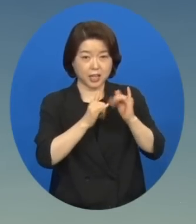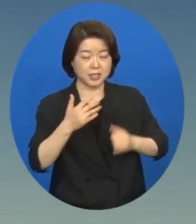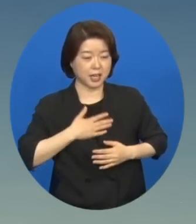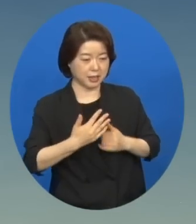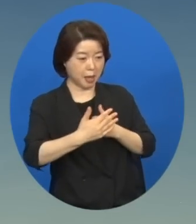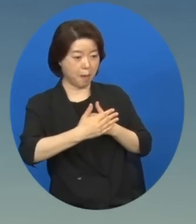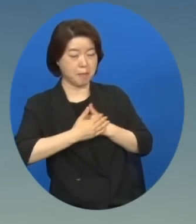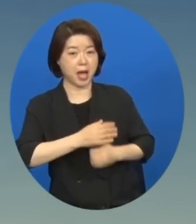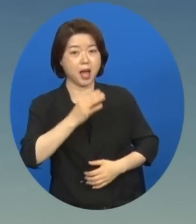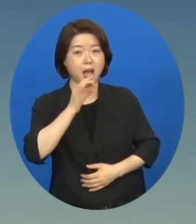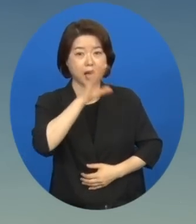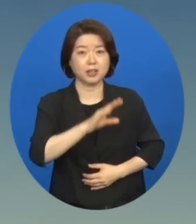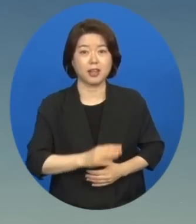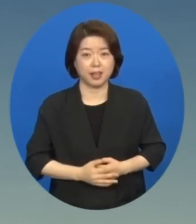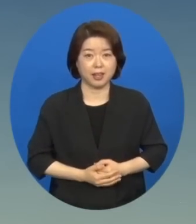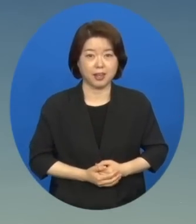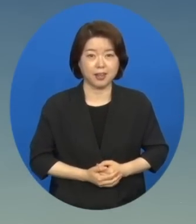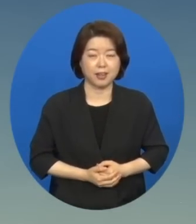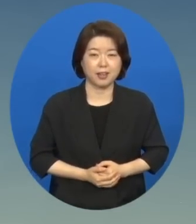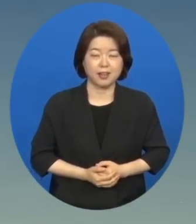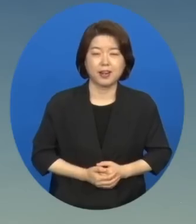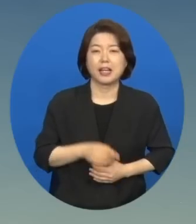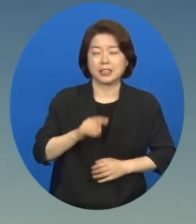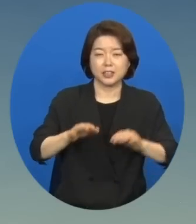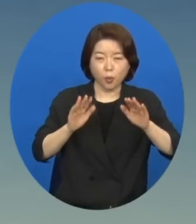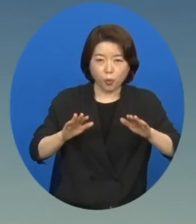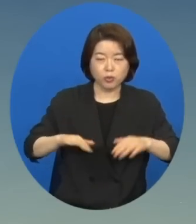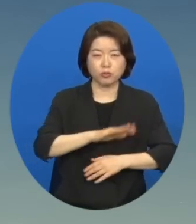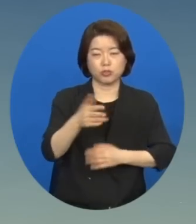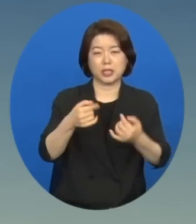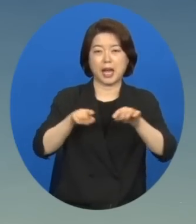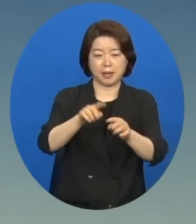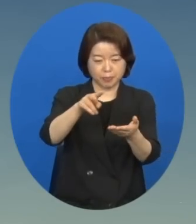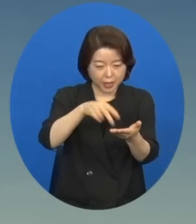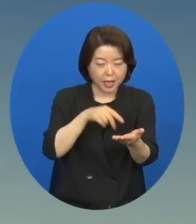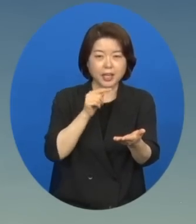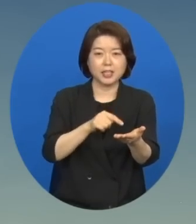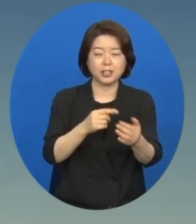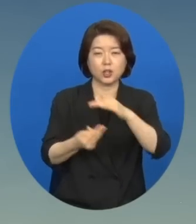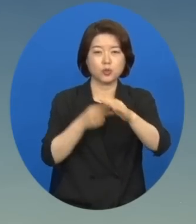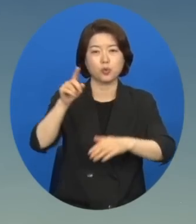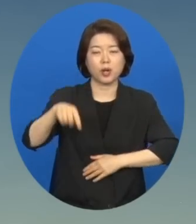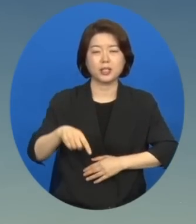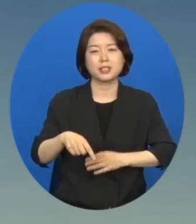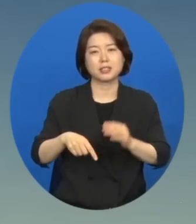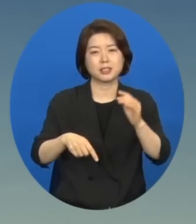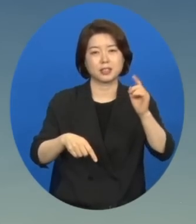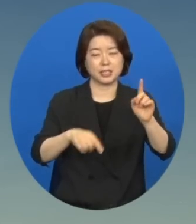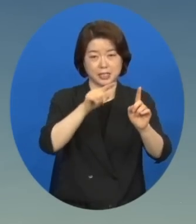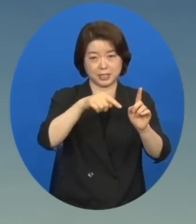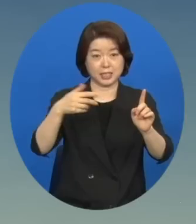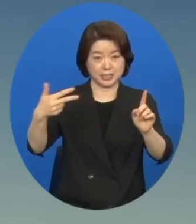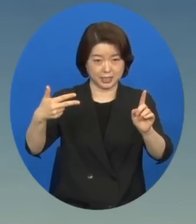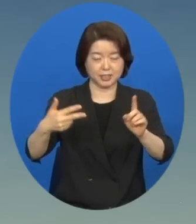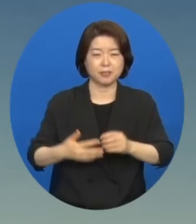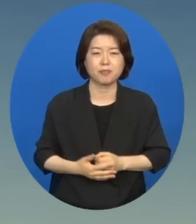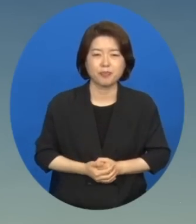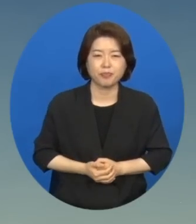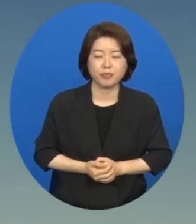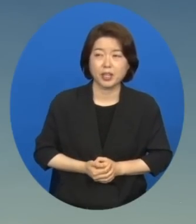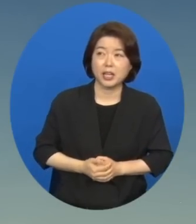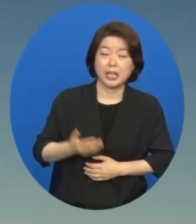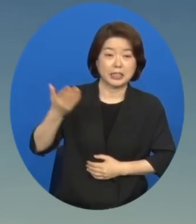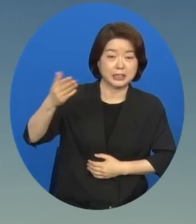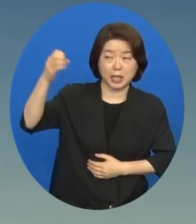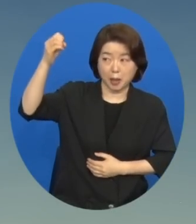만지지도 못하게 되는 것입니다. 그게 오늘 우리가 한 게 읽었던 요한일서 1장 7절이에요. 그가 빛 가운데 계신